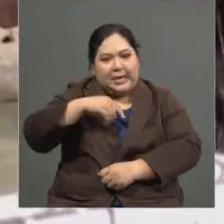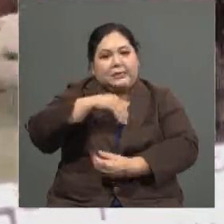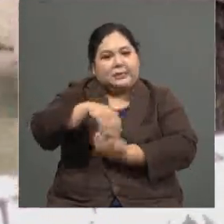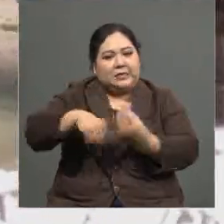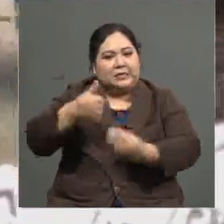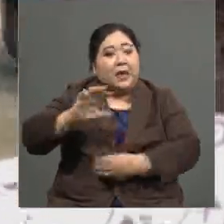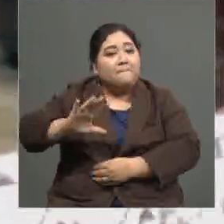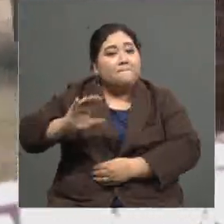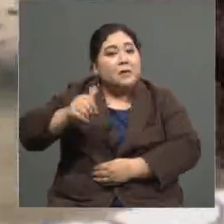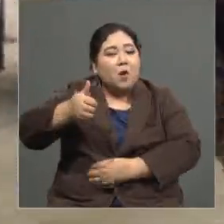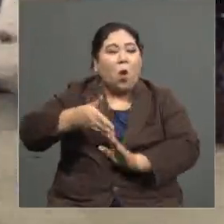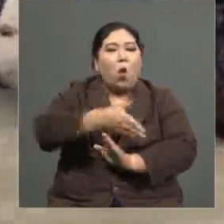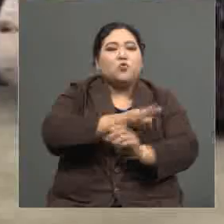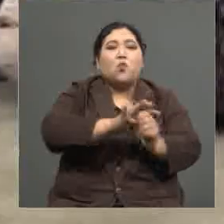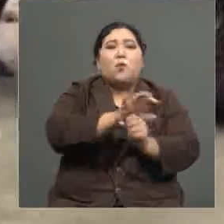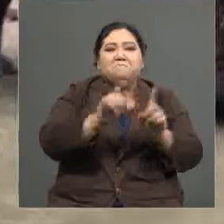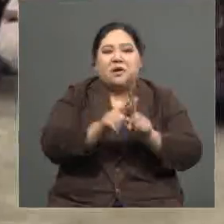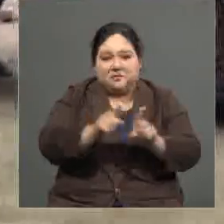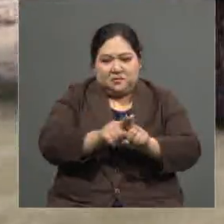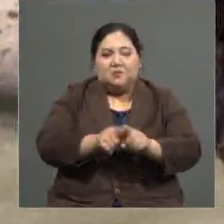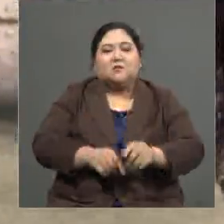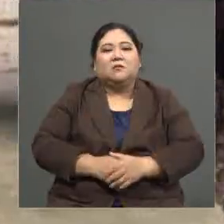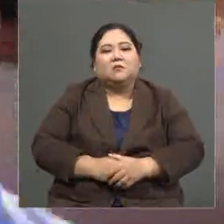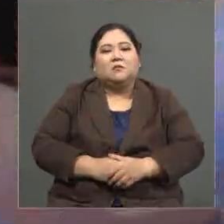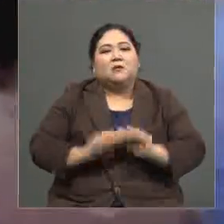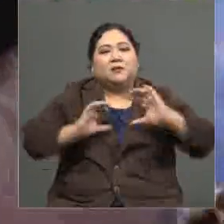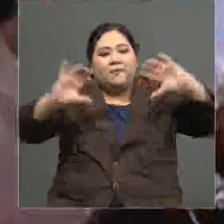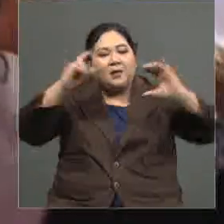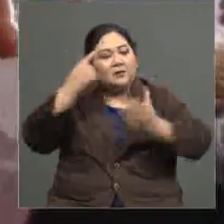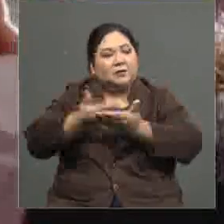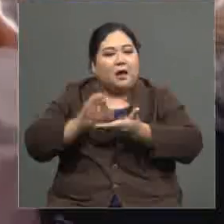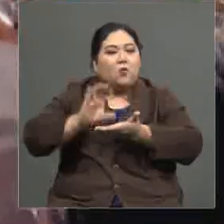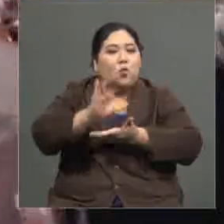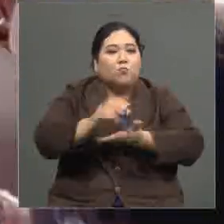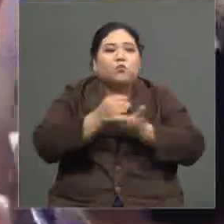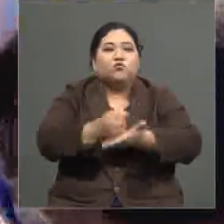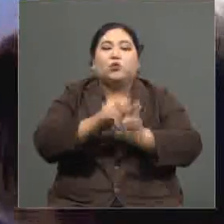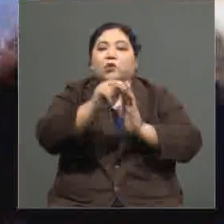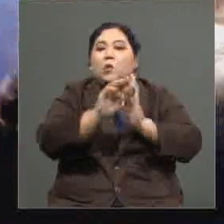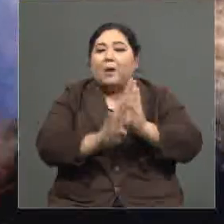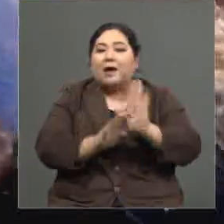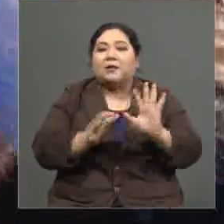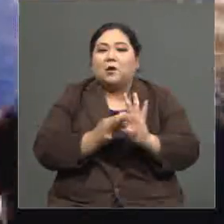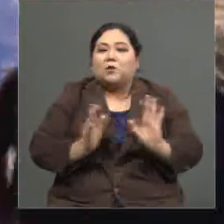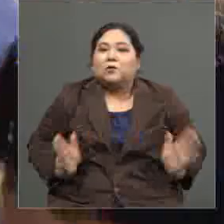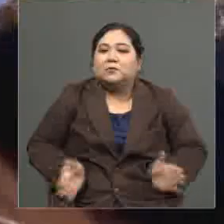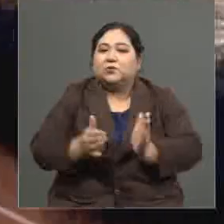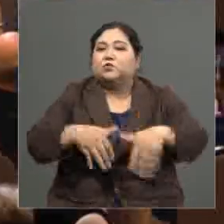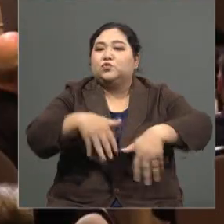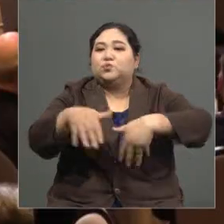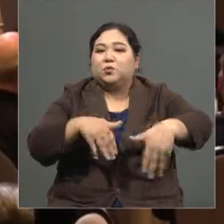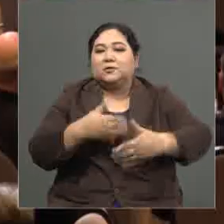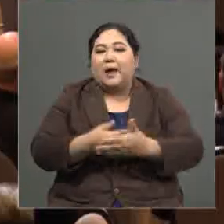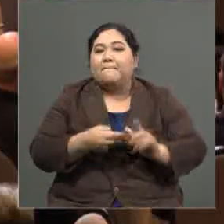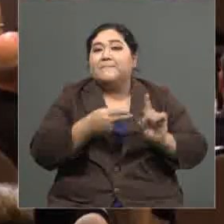จากนี้ครับยังยืนยันด้วยว่ารัฐบาลมีงบประบาในการออกนโยบายช่วยเหลือประชาชนในโครงการกระตุ้นเศรษฐกิจที่จะนำเงิน 10,000